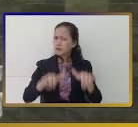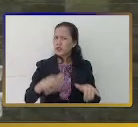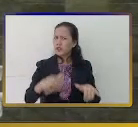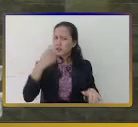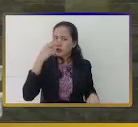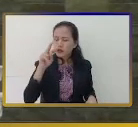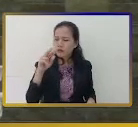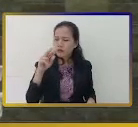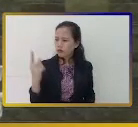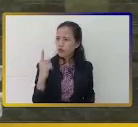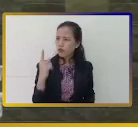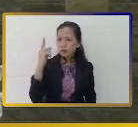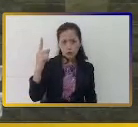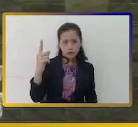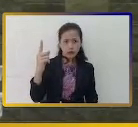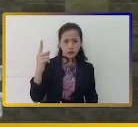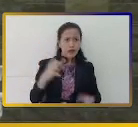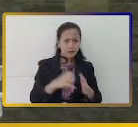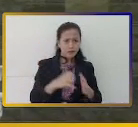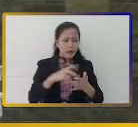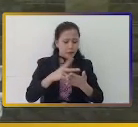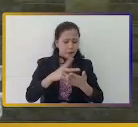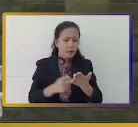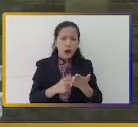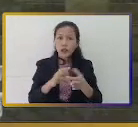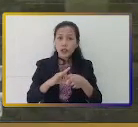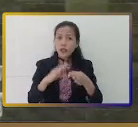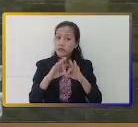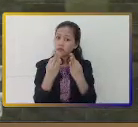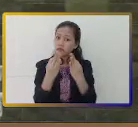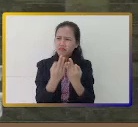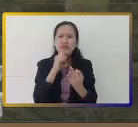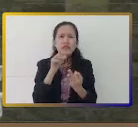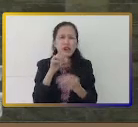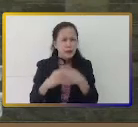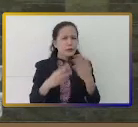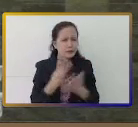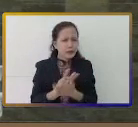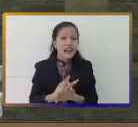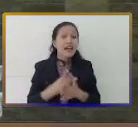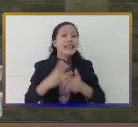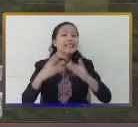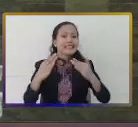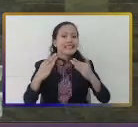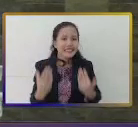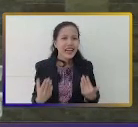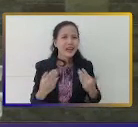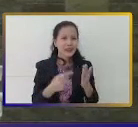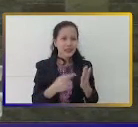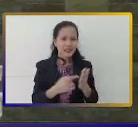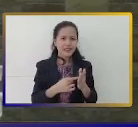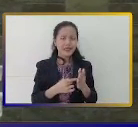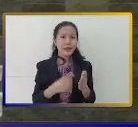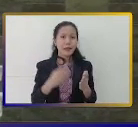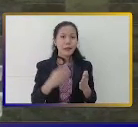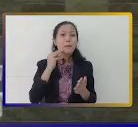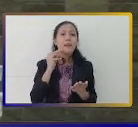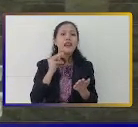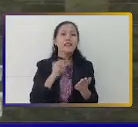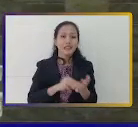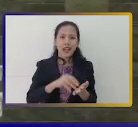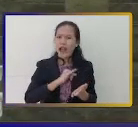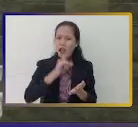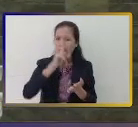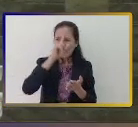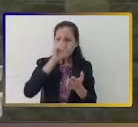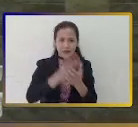which are part of the family na hindi pa po sila buo. Yeah. And ito po mensahe, I believe, kapatid, na ito po ay magiging